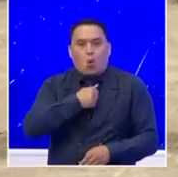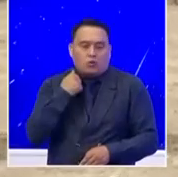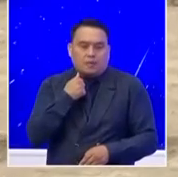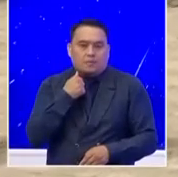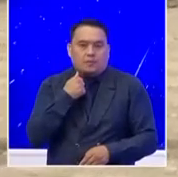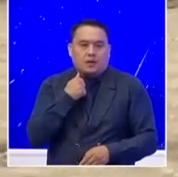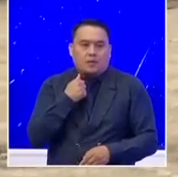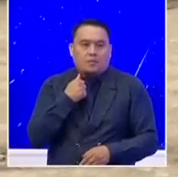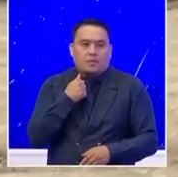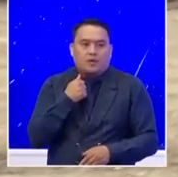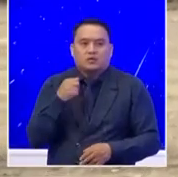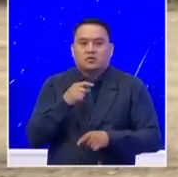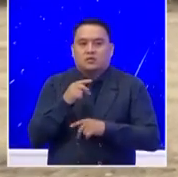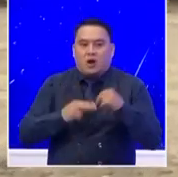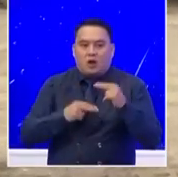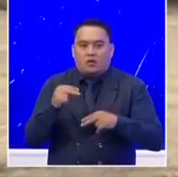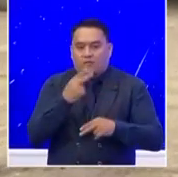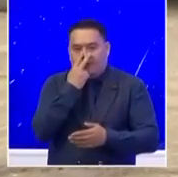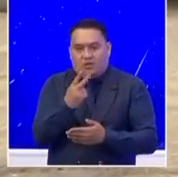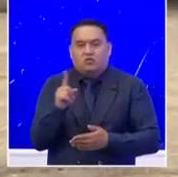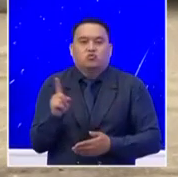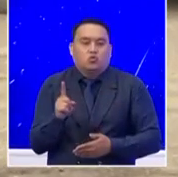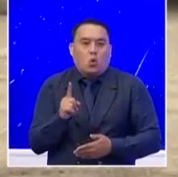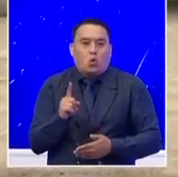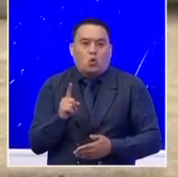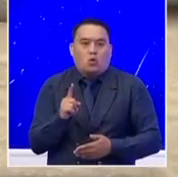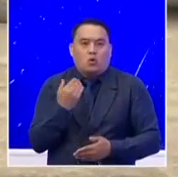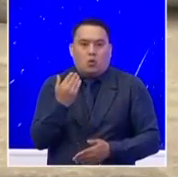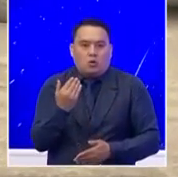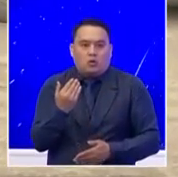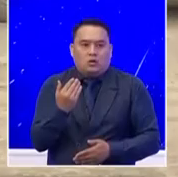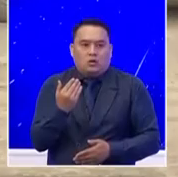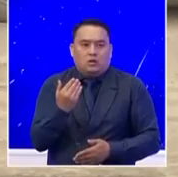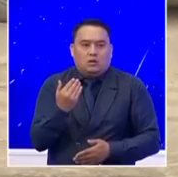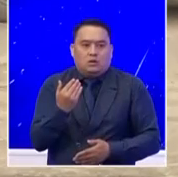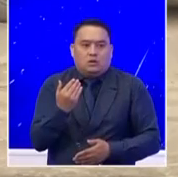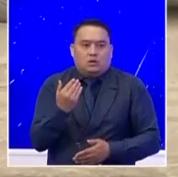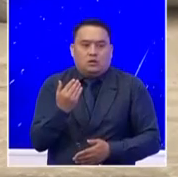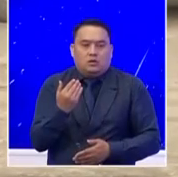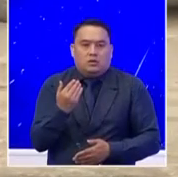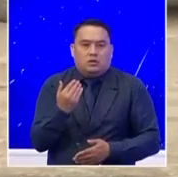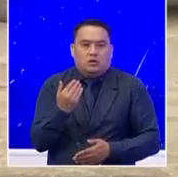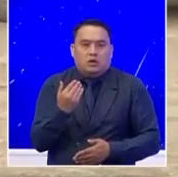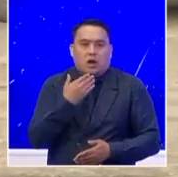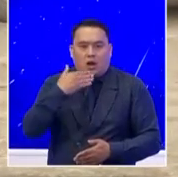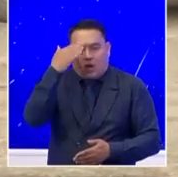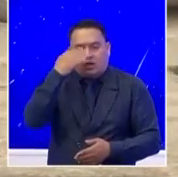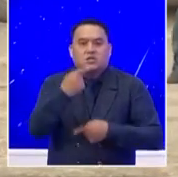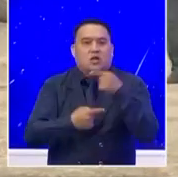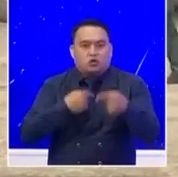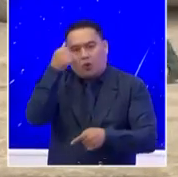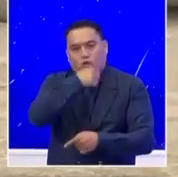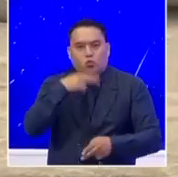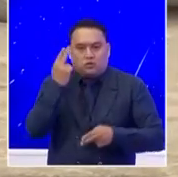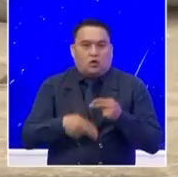по темпам строительных объемов вы видите, что он, скорее всего, к концу лета уже объект